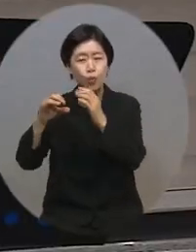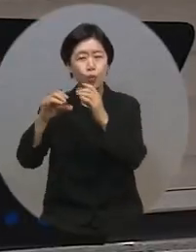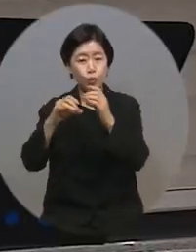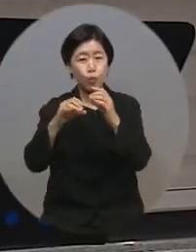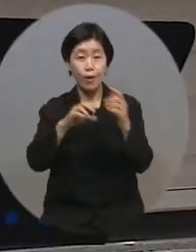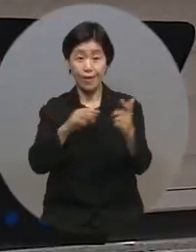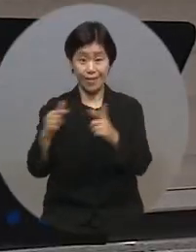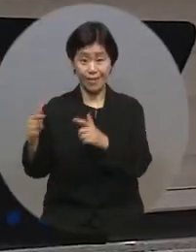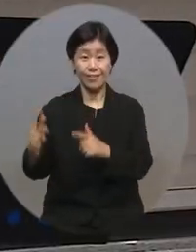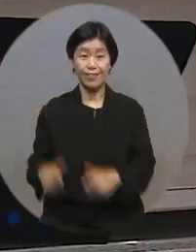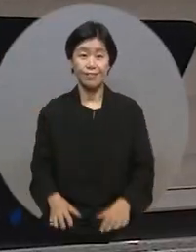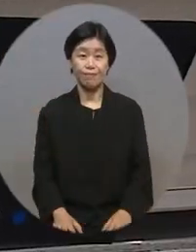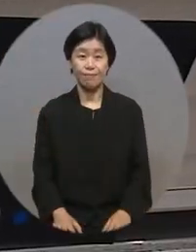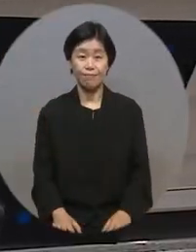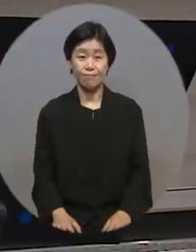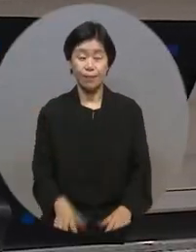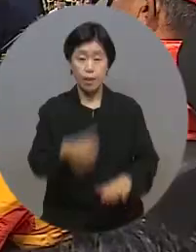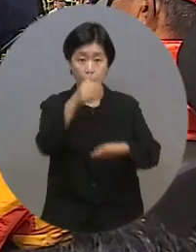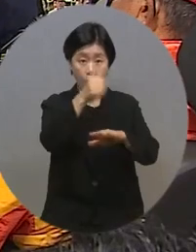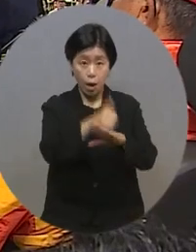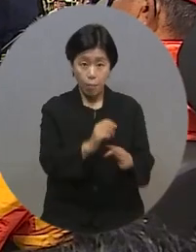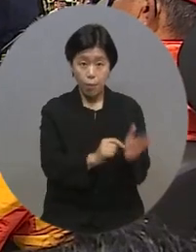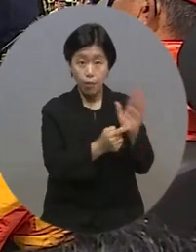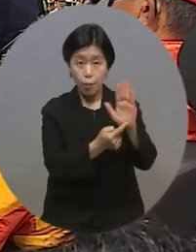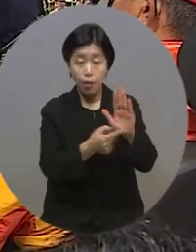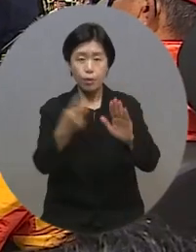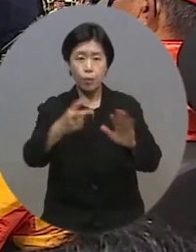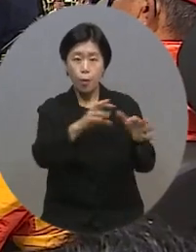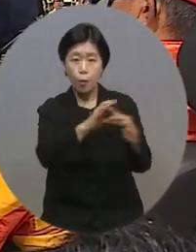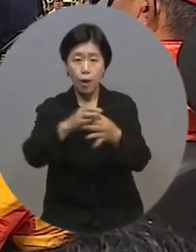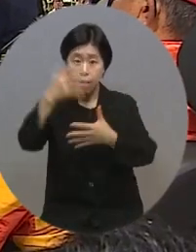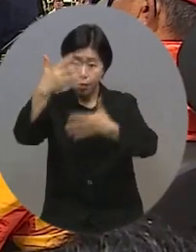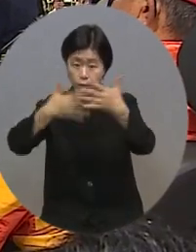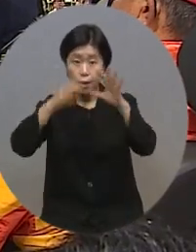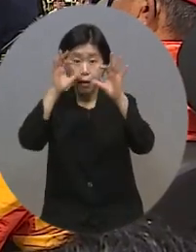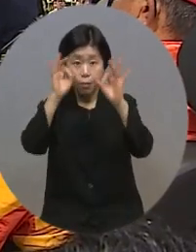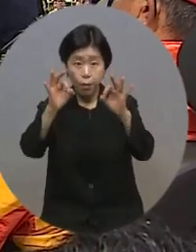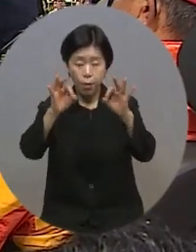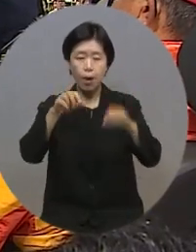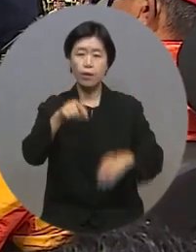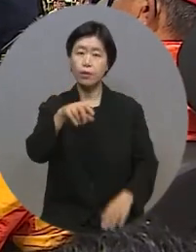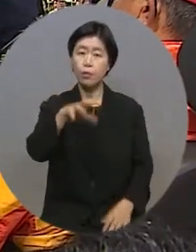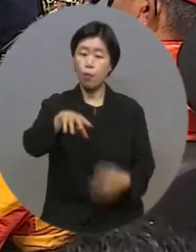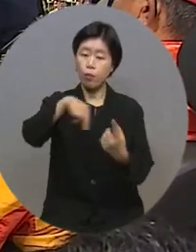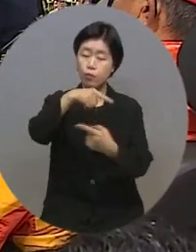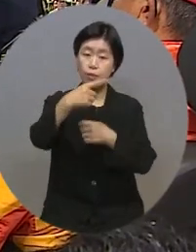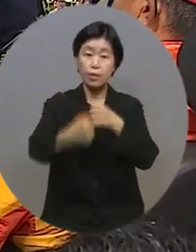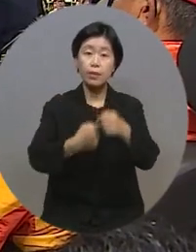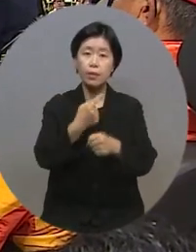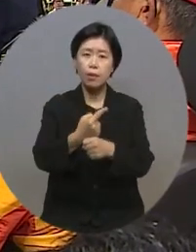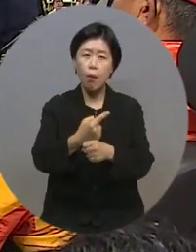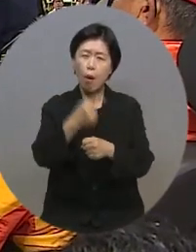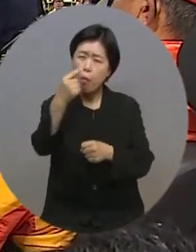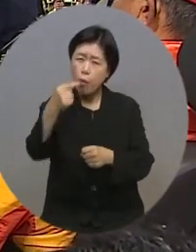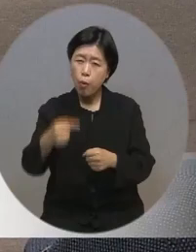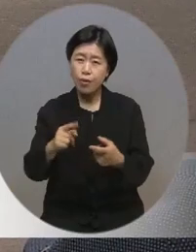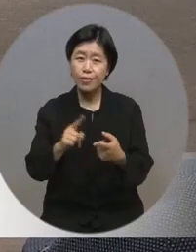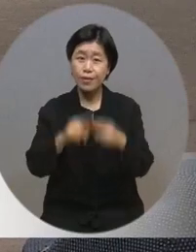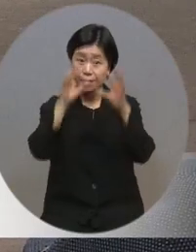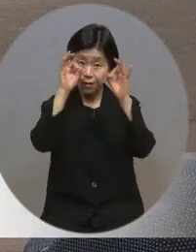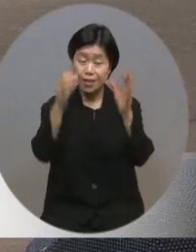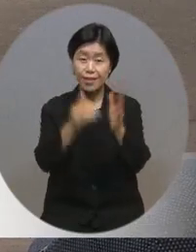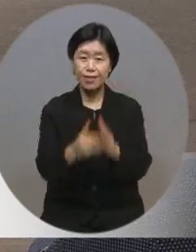시작했습니다. 경과보고와 영상 시청으로 쉼터 1년 동안의 활동을 돌아보는 시간도 가졌습니다.